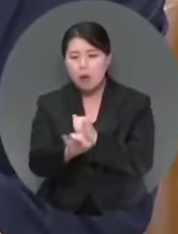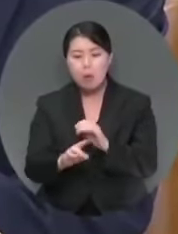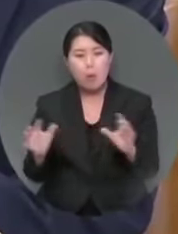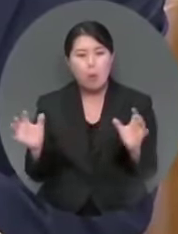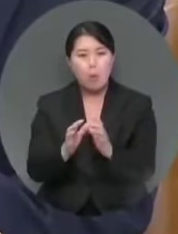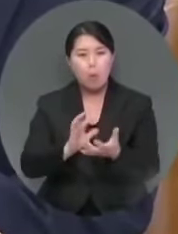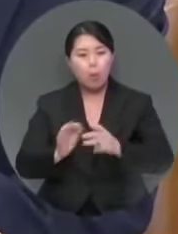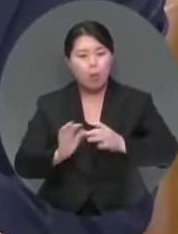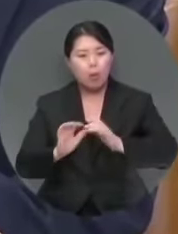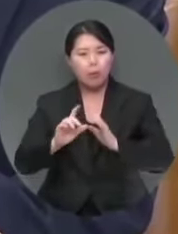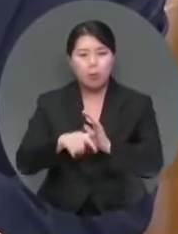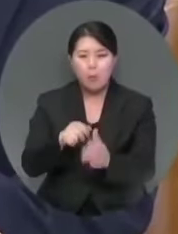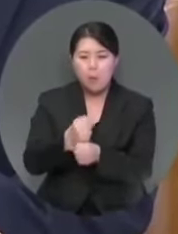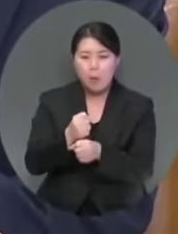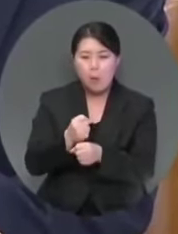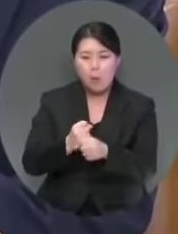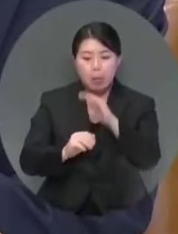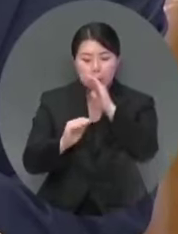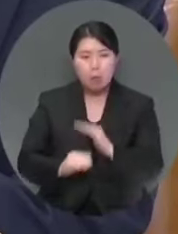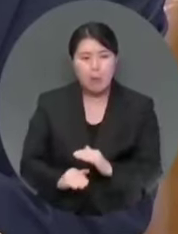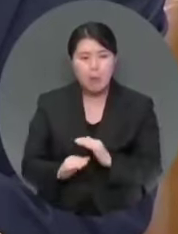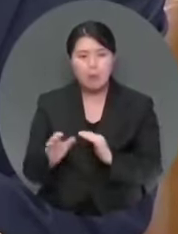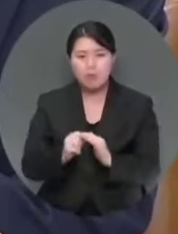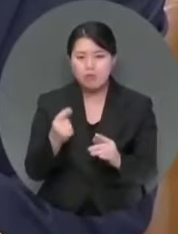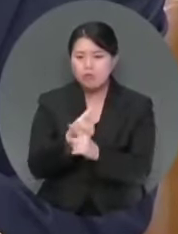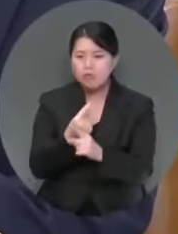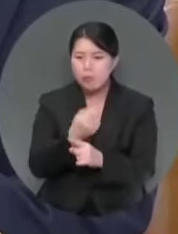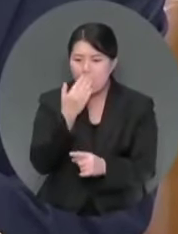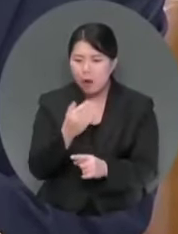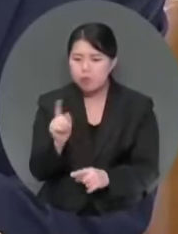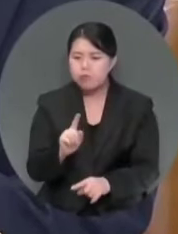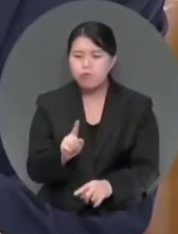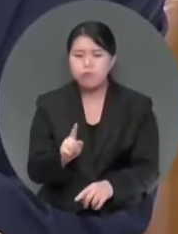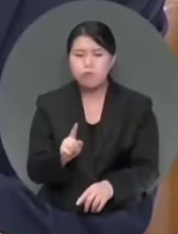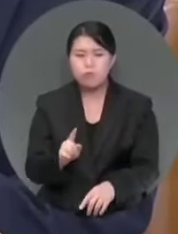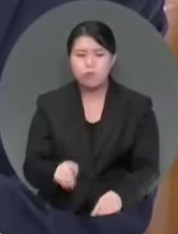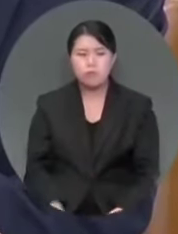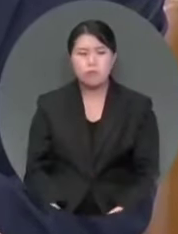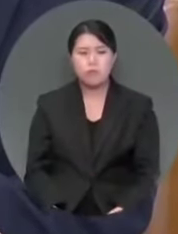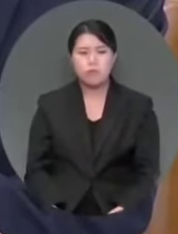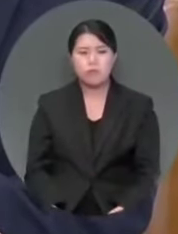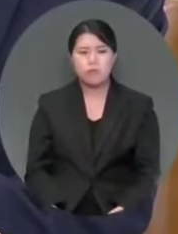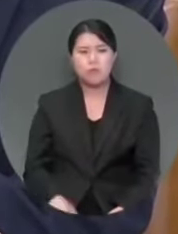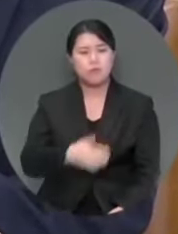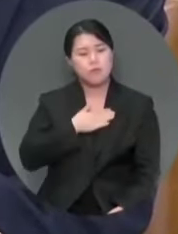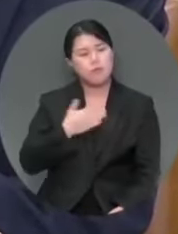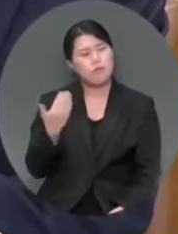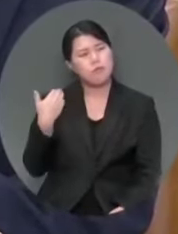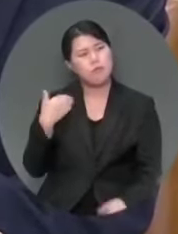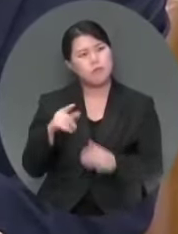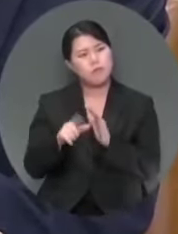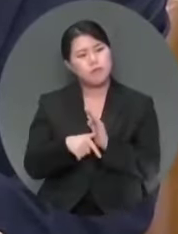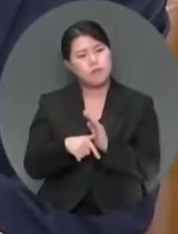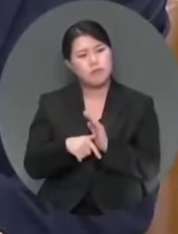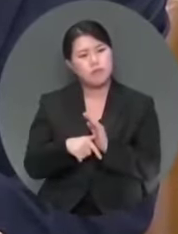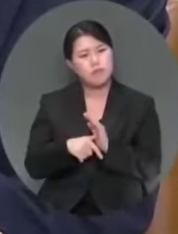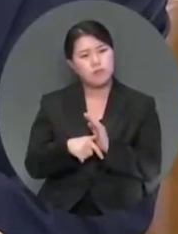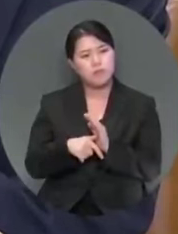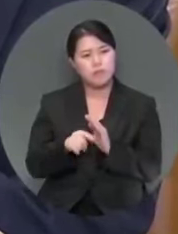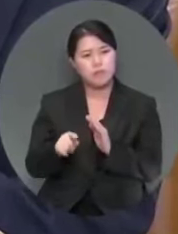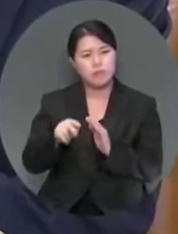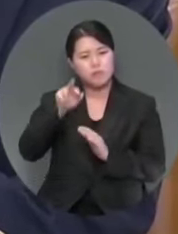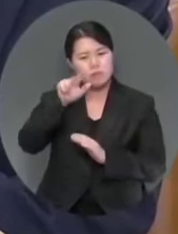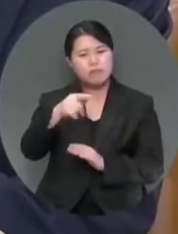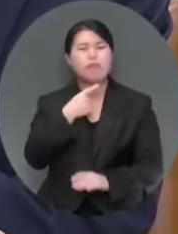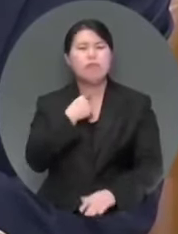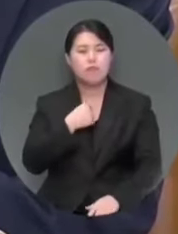모임에서 간담회에서 만든 내용을 어떻게 수정해 줄 수 있느냐. 그래서 제가 아마 그 당시에 최다령 1차장을 질책한 적이